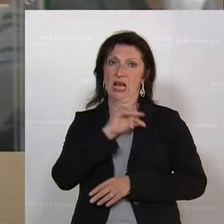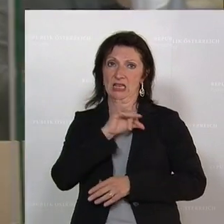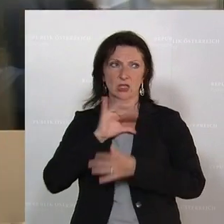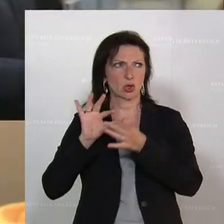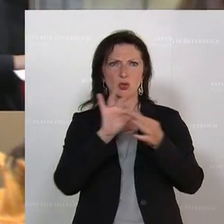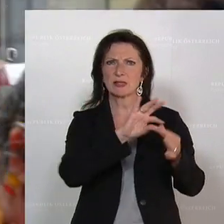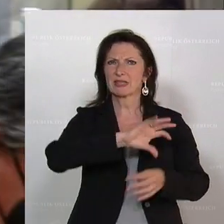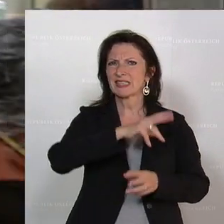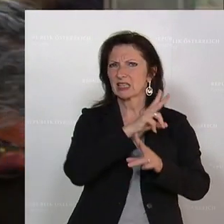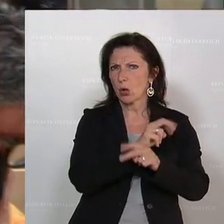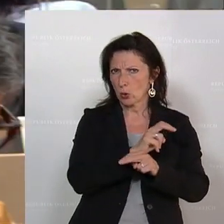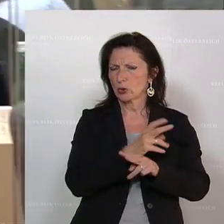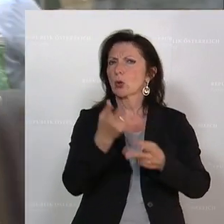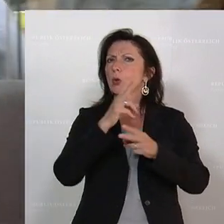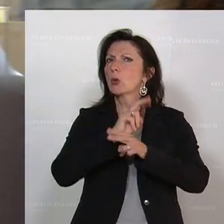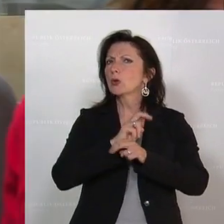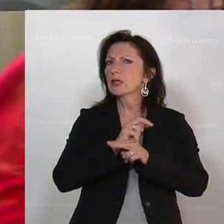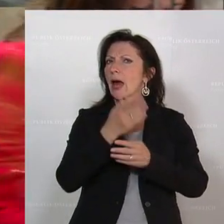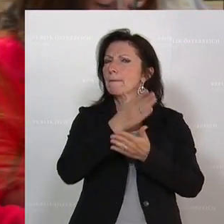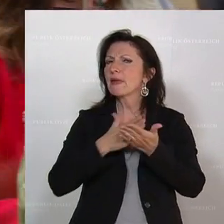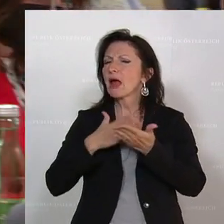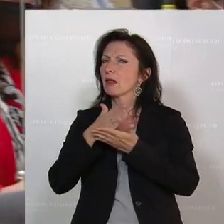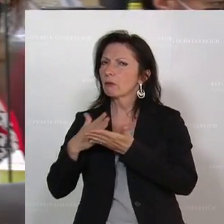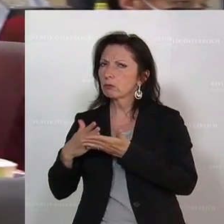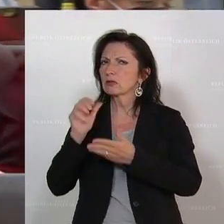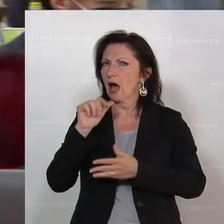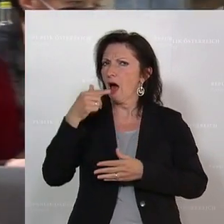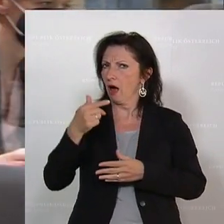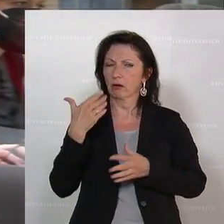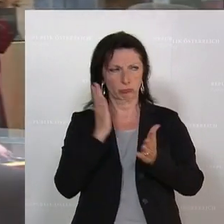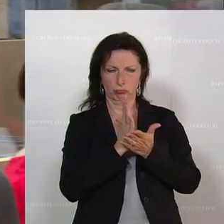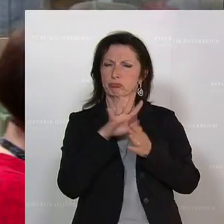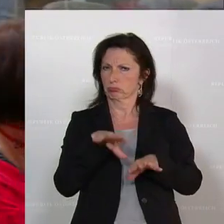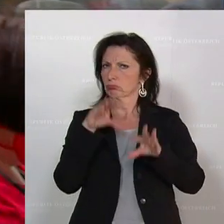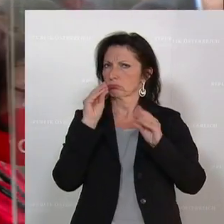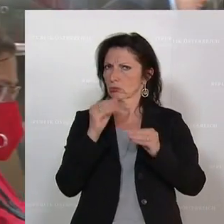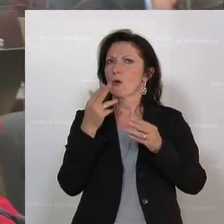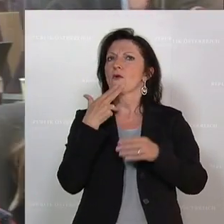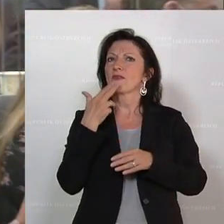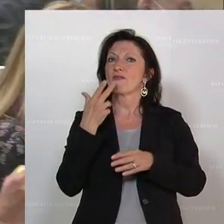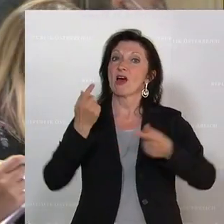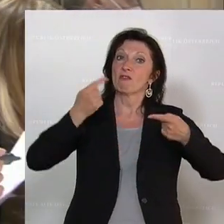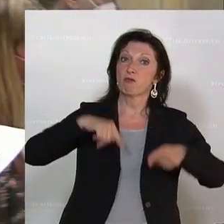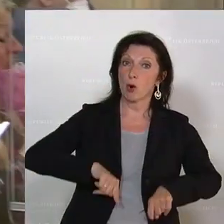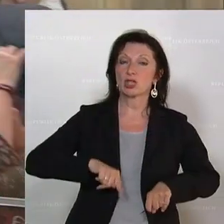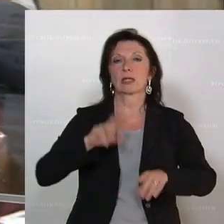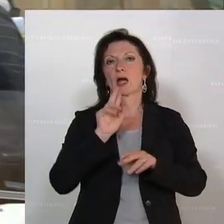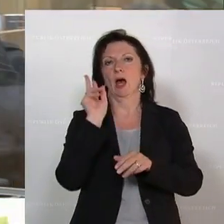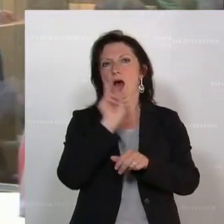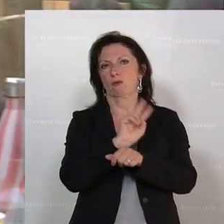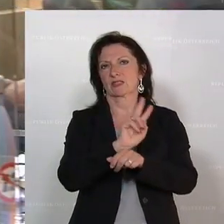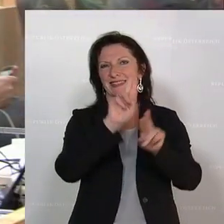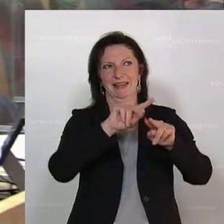werden seitens der österreichischen Beteiligungs AG wahrgenommen und die Entscheidungen über die Vorstandsbestellungen werden im Aufsichtsrat getroffen. In